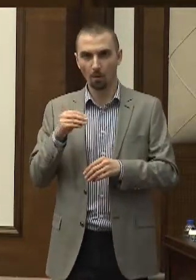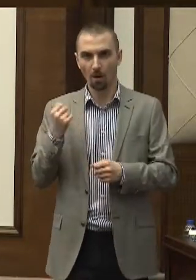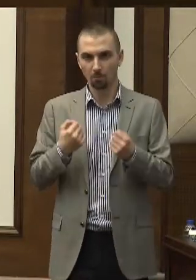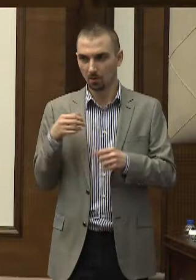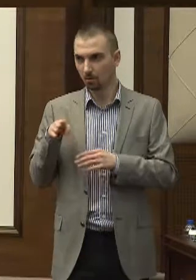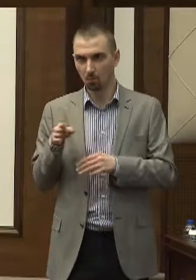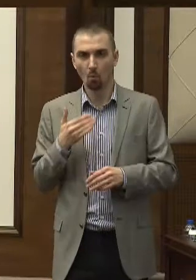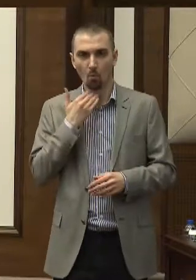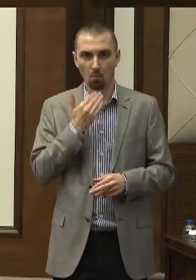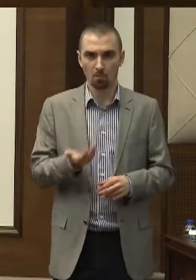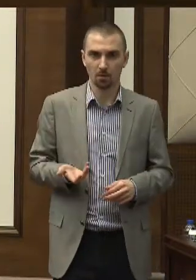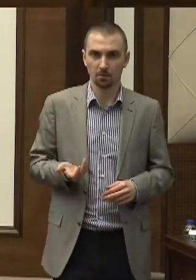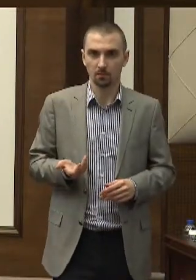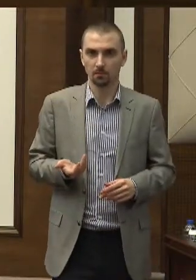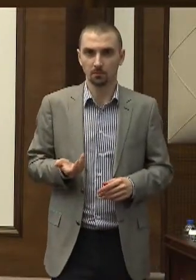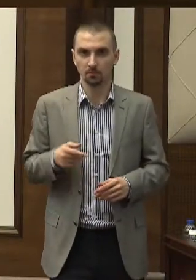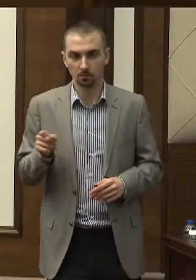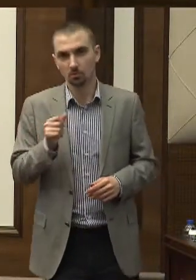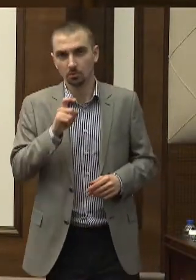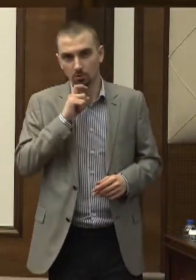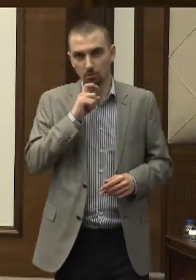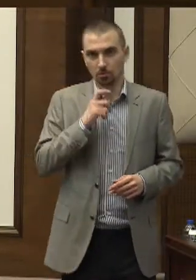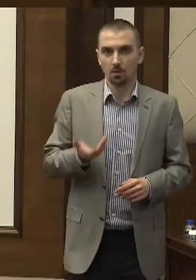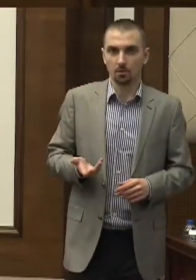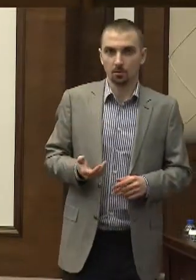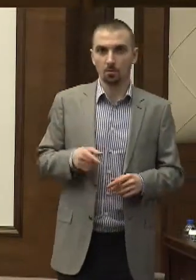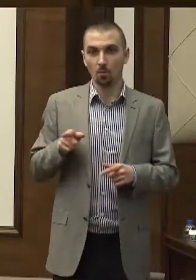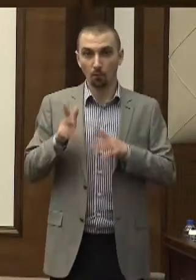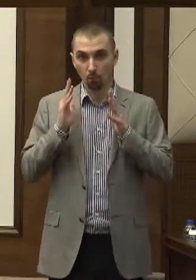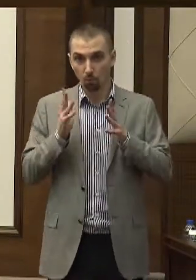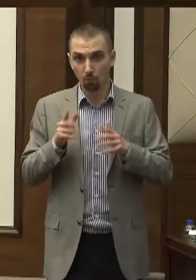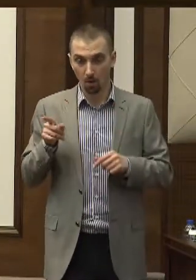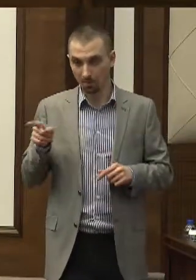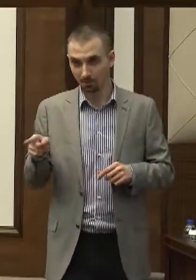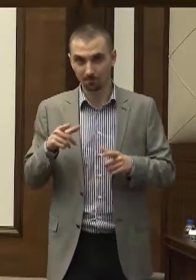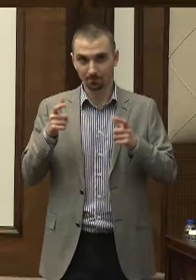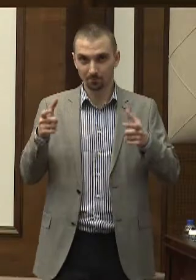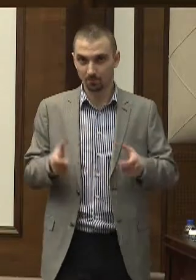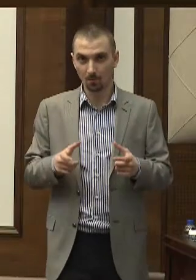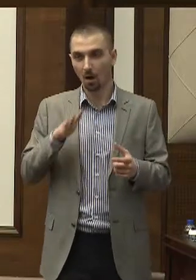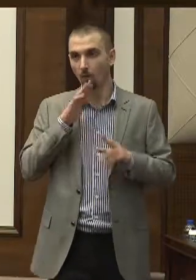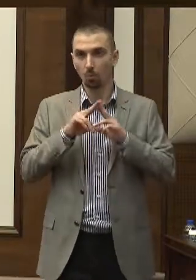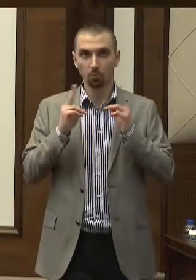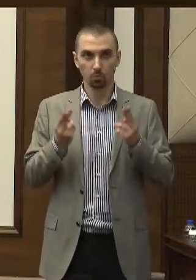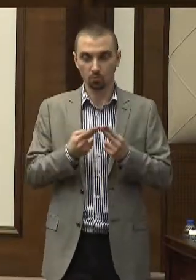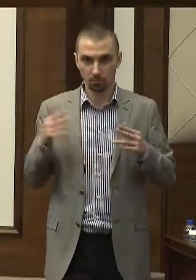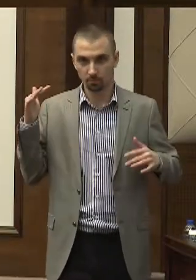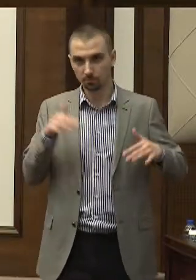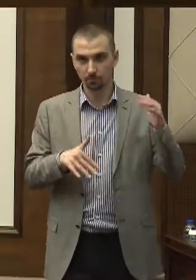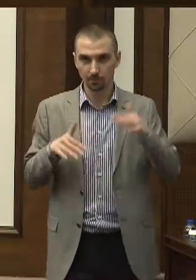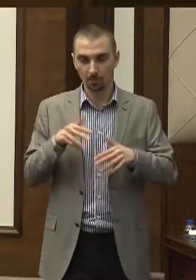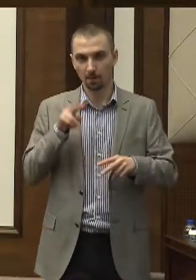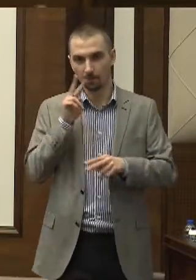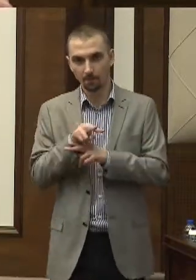ya. Bu fuar merkezine büyük çekmeciler gitmiyor ki. Bu fuar merkezine dünyanın bütün ülkelerinden, Avrupa, medeni